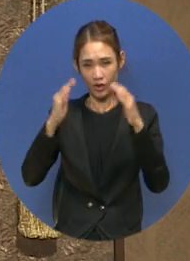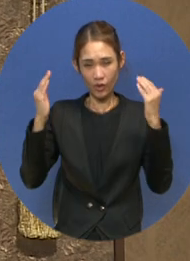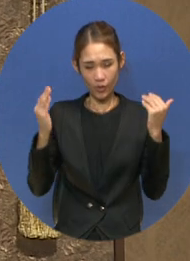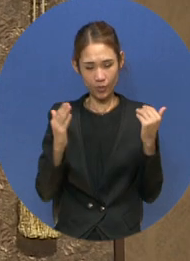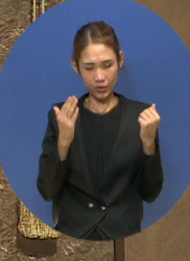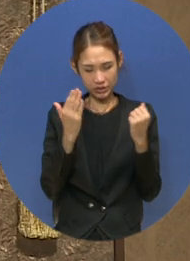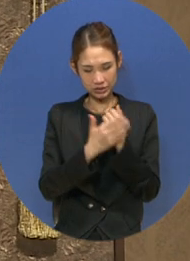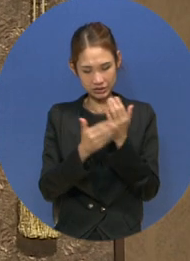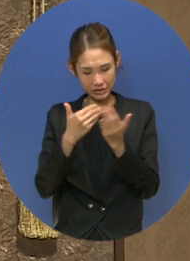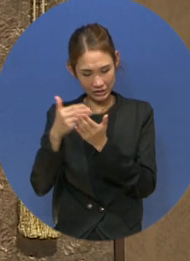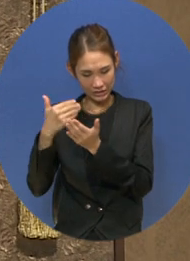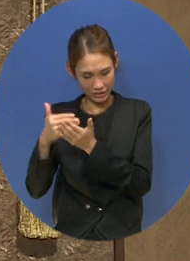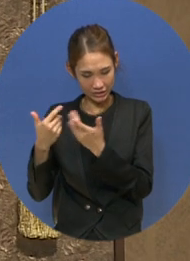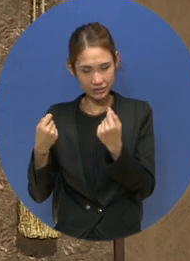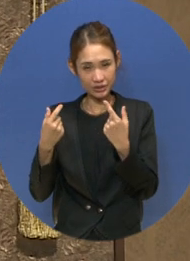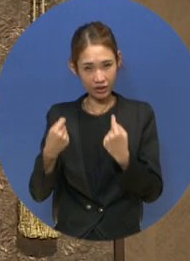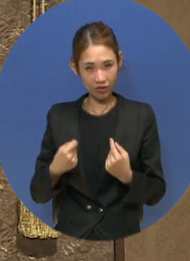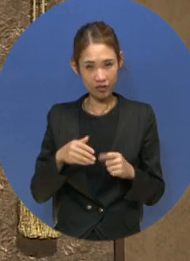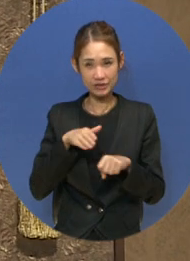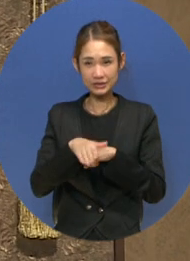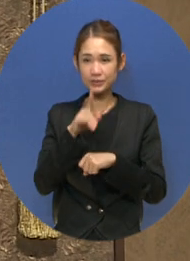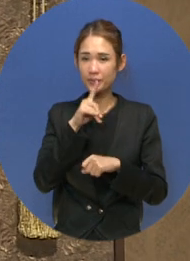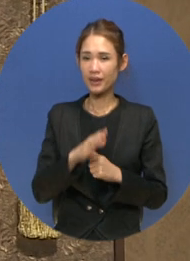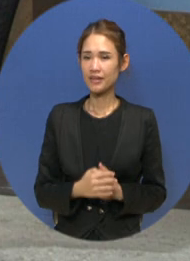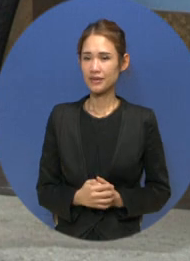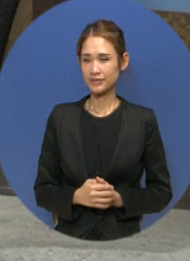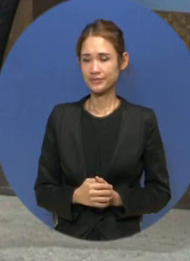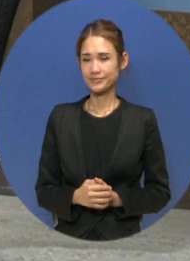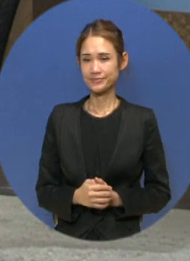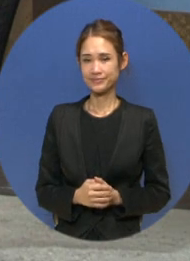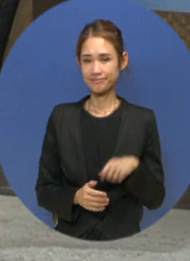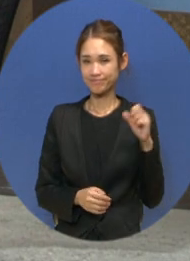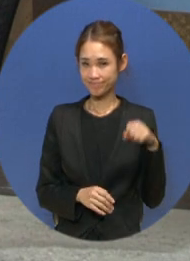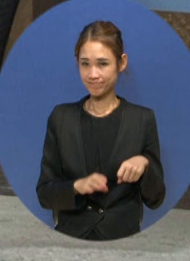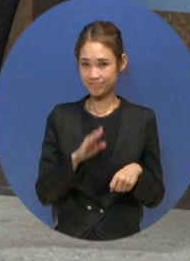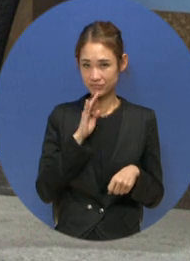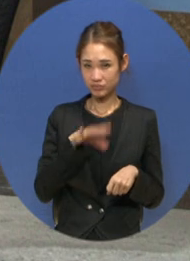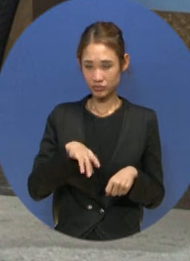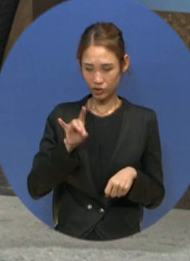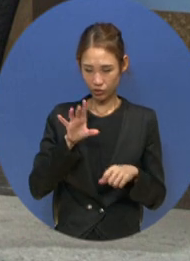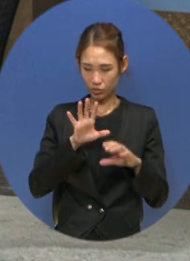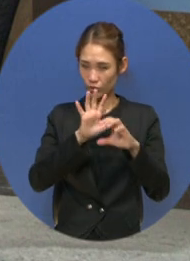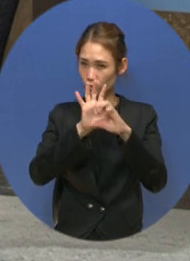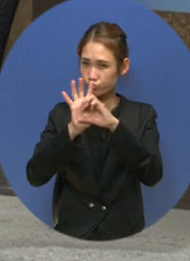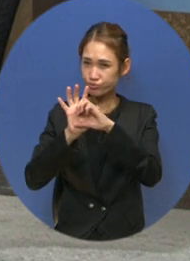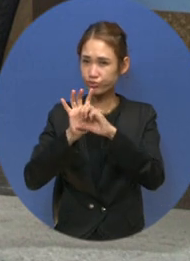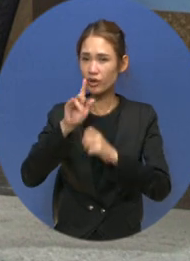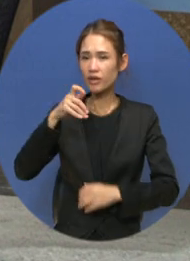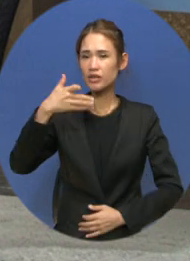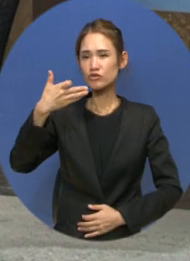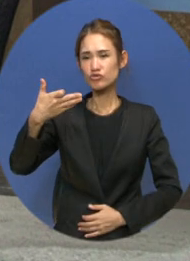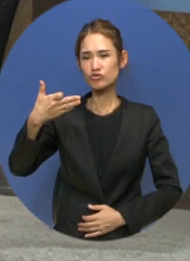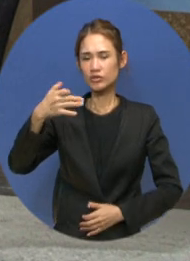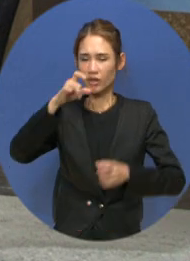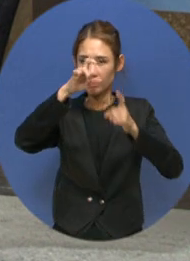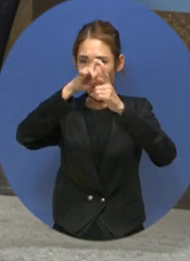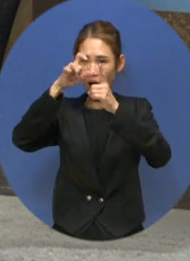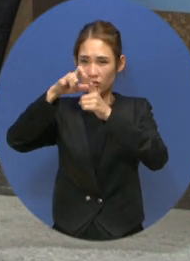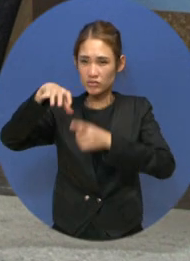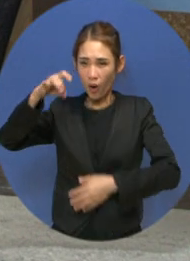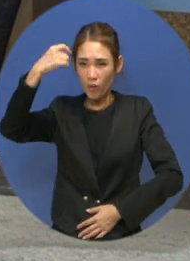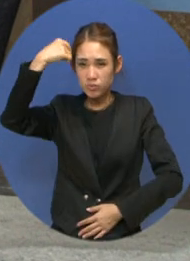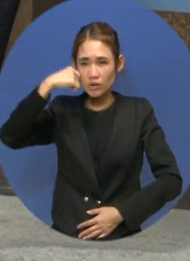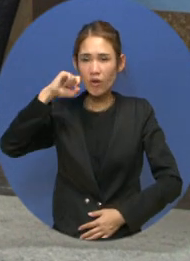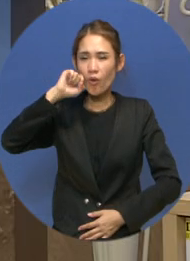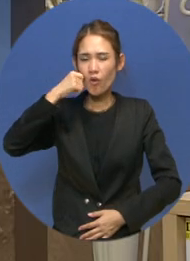부분으로 시행하게 됐다라고 말씀드릴 수 있습니다. 아, 네. 맞습니다. 저도 처음에 이 코로나19라는 단어 자체도 좀 어려웠었거든요. 네네,